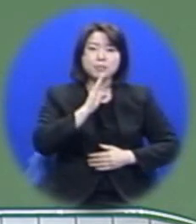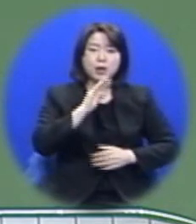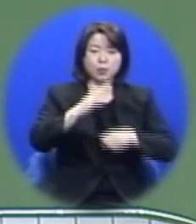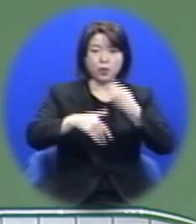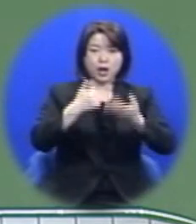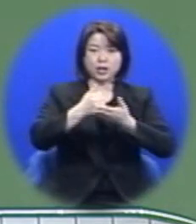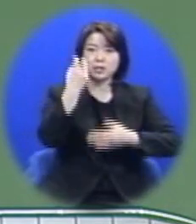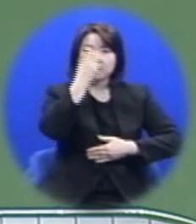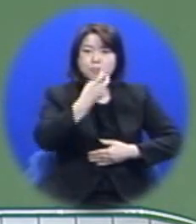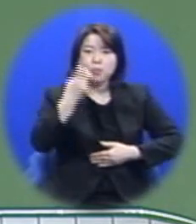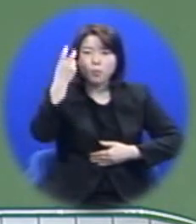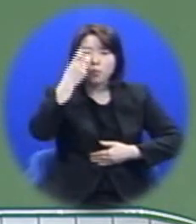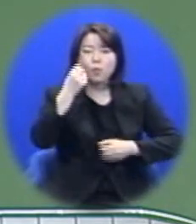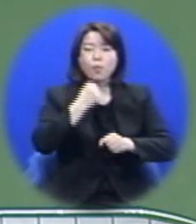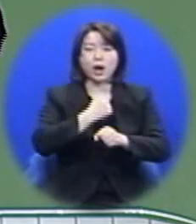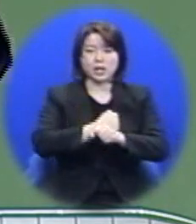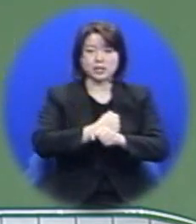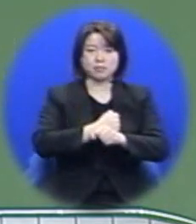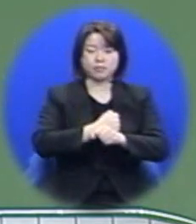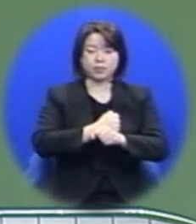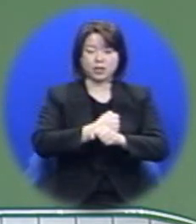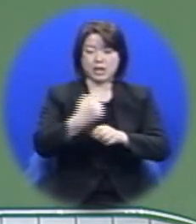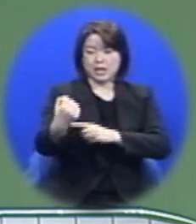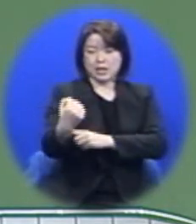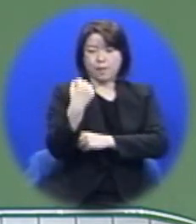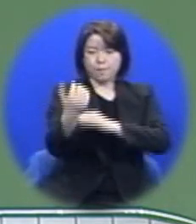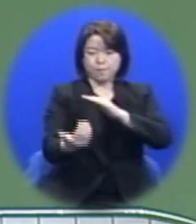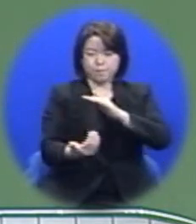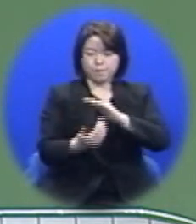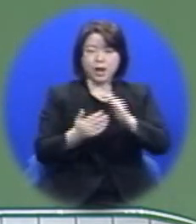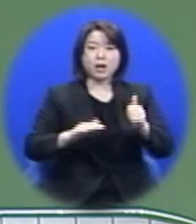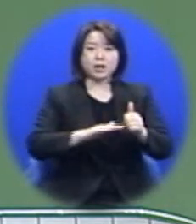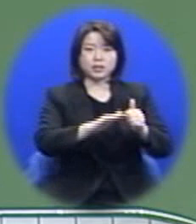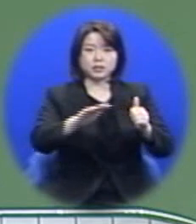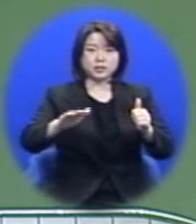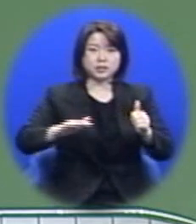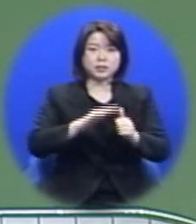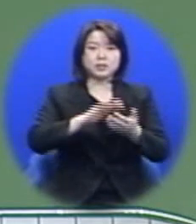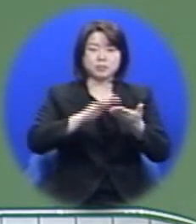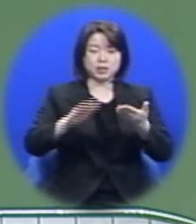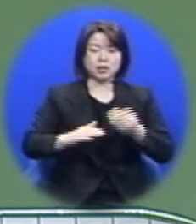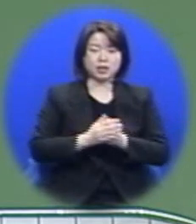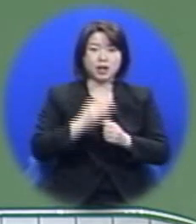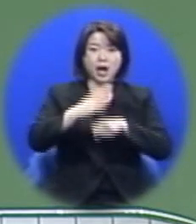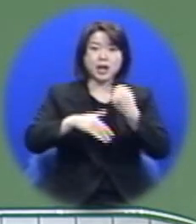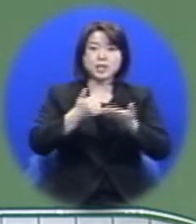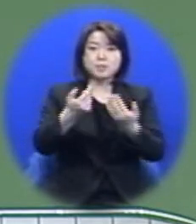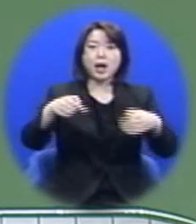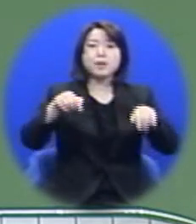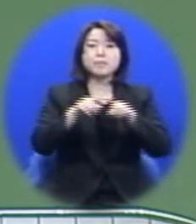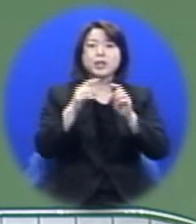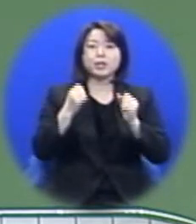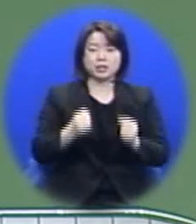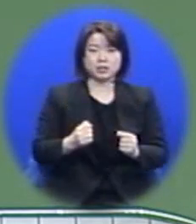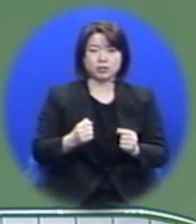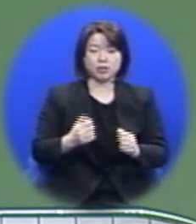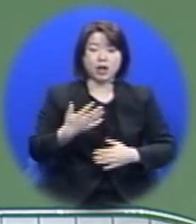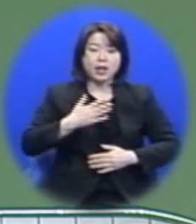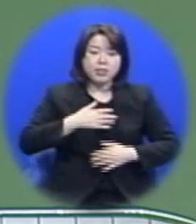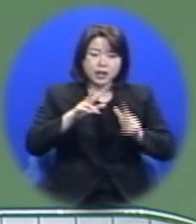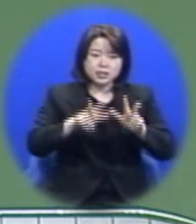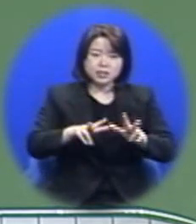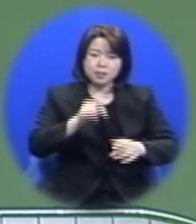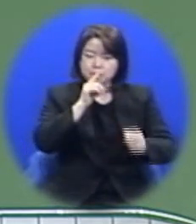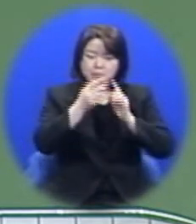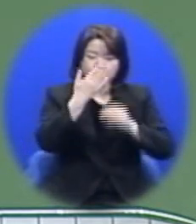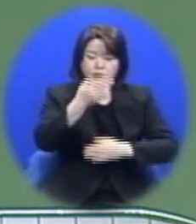하나님의 보호하심입니다. 전능자의 그늘입니다. 하나님이 함께 하시는 것. 내가 비록 지금 말할 수 없는